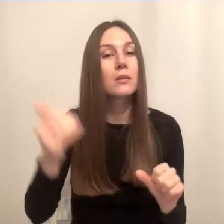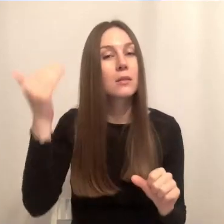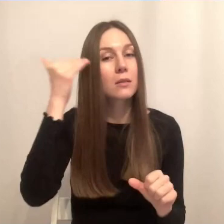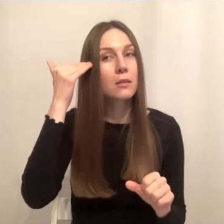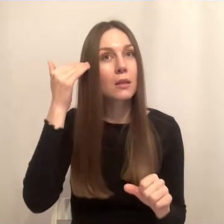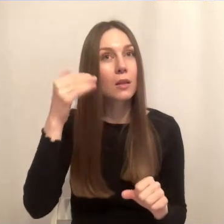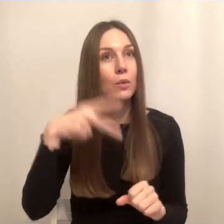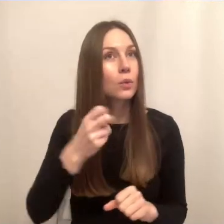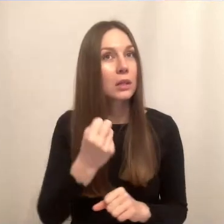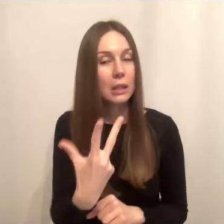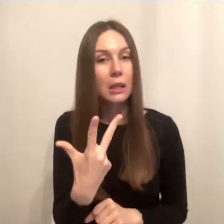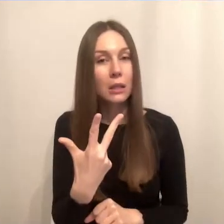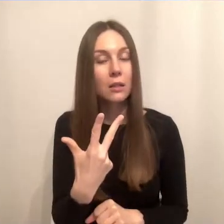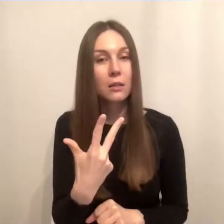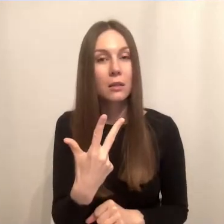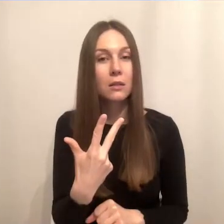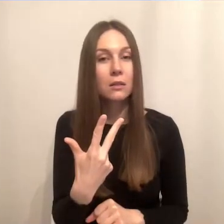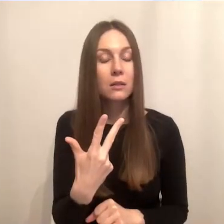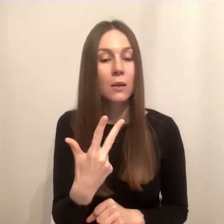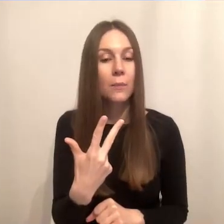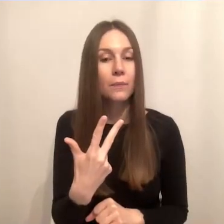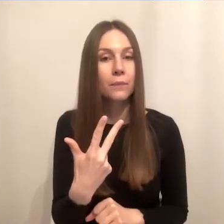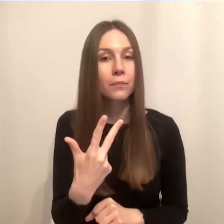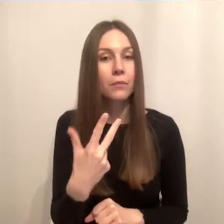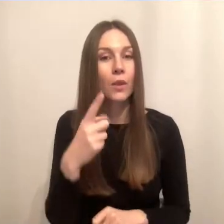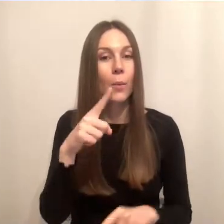netgi, tikrai pamenu aš